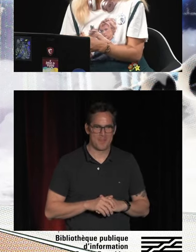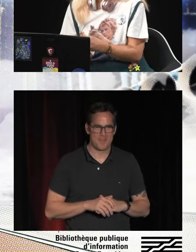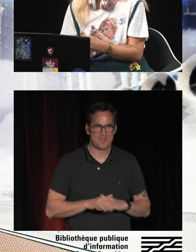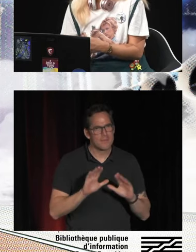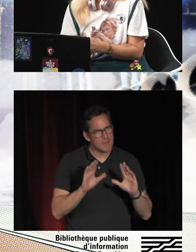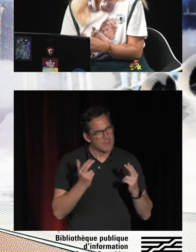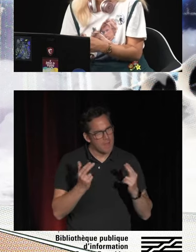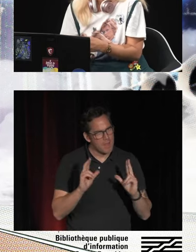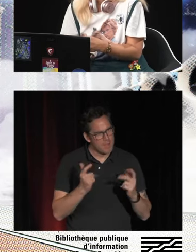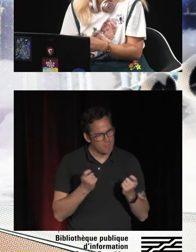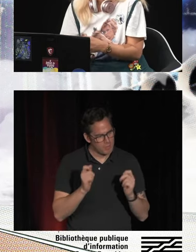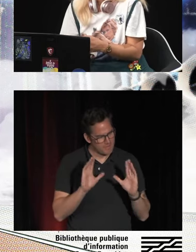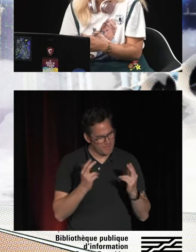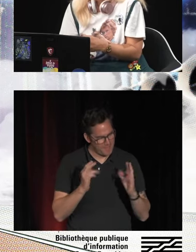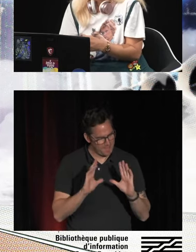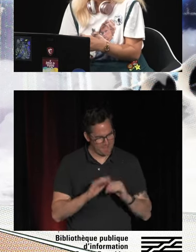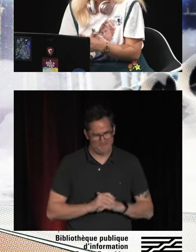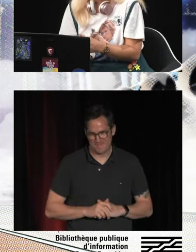Tout va bien.